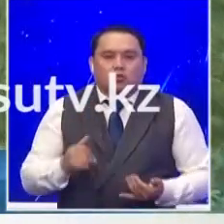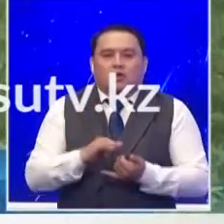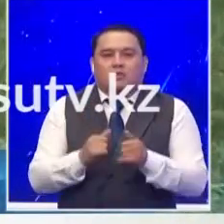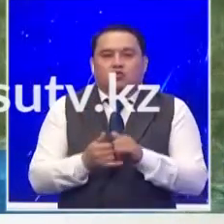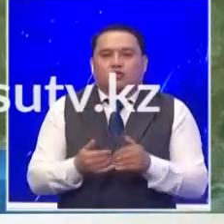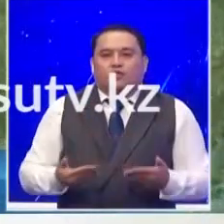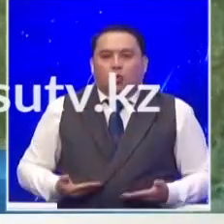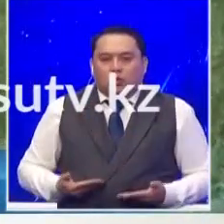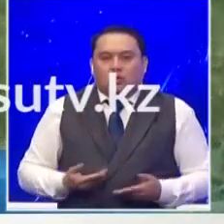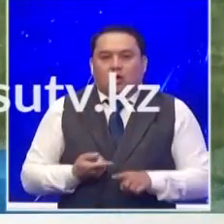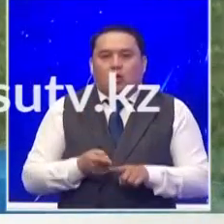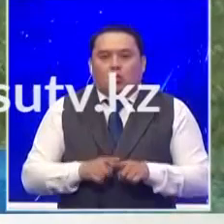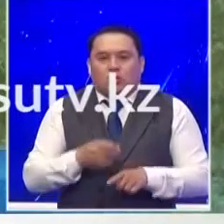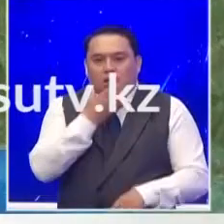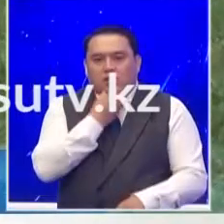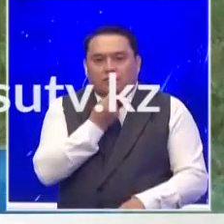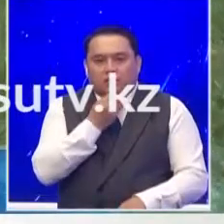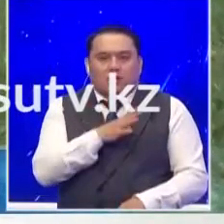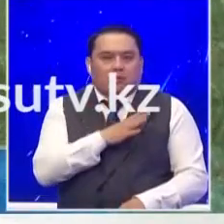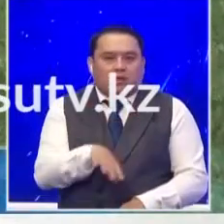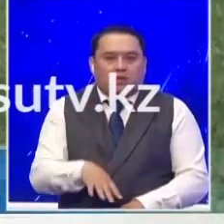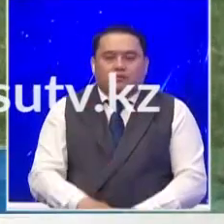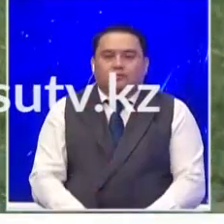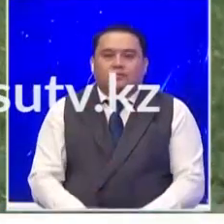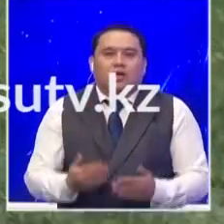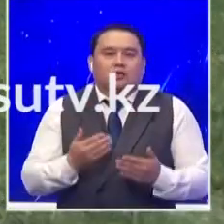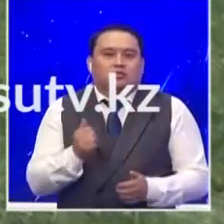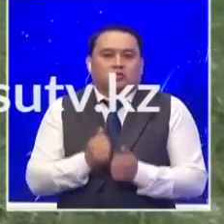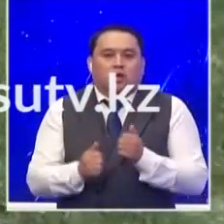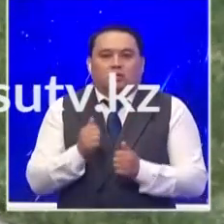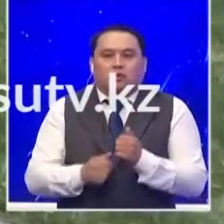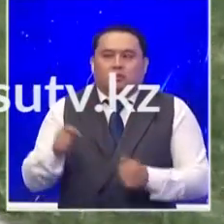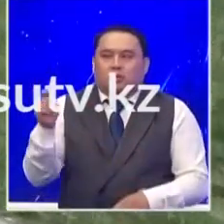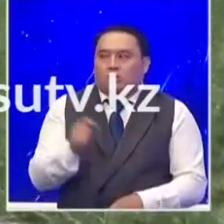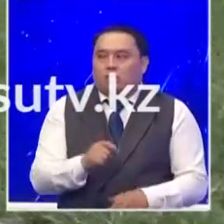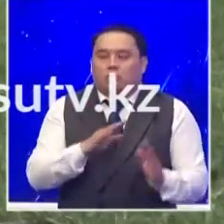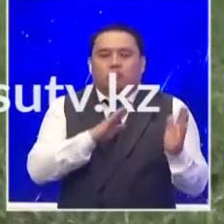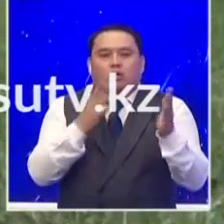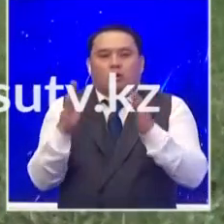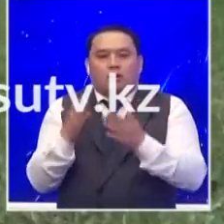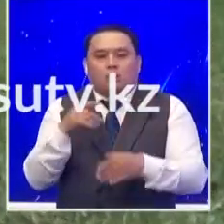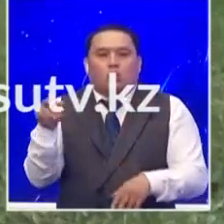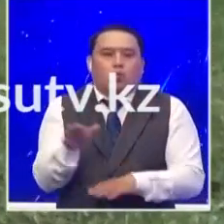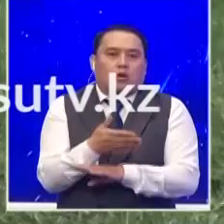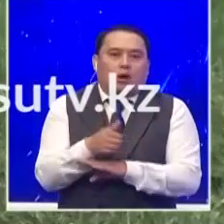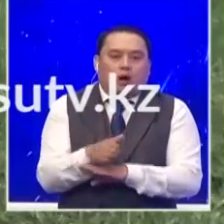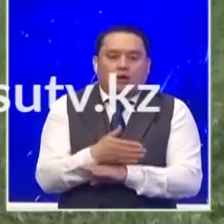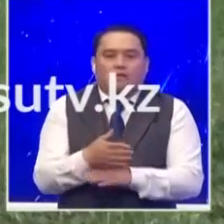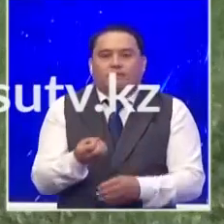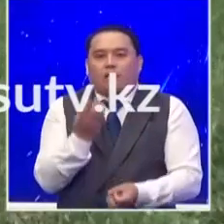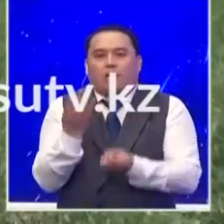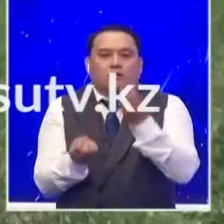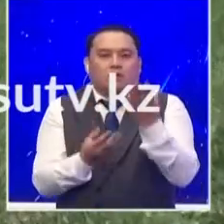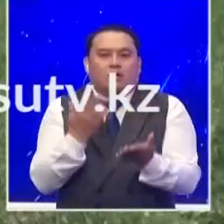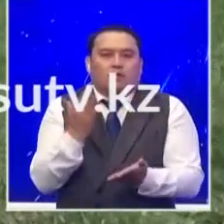Горске, но такой красоты в Талдыкургане не было. А сейчас мы часто как приезжаем, в парк приходим, гуляем. Еще там у них фонтан у